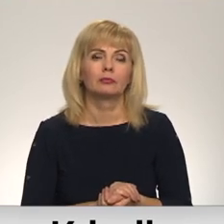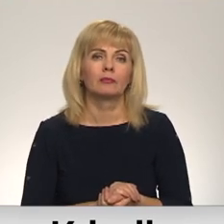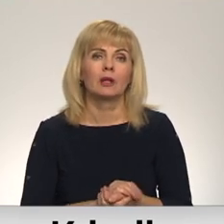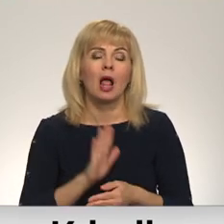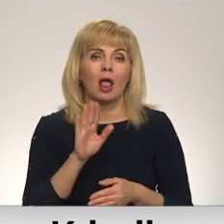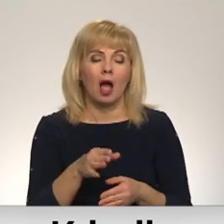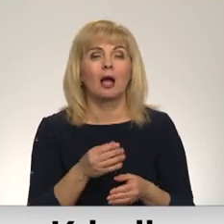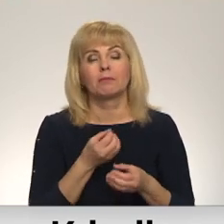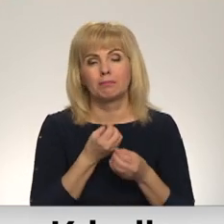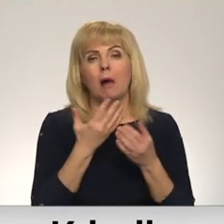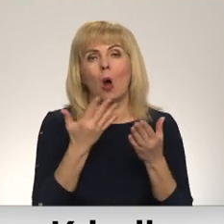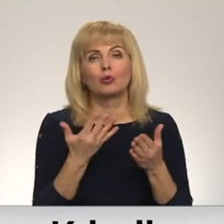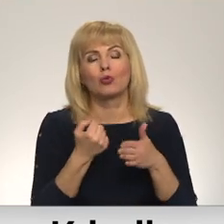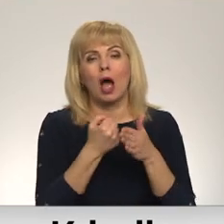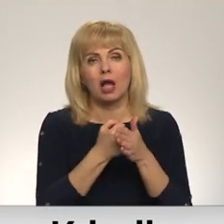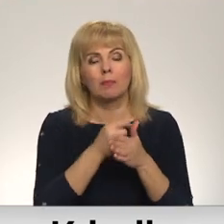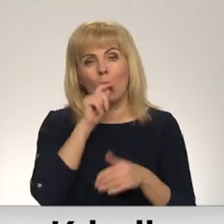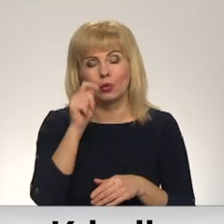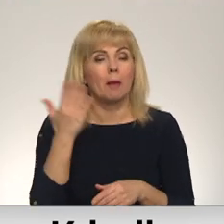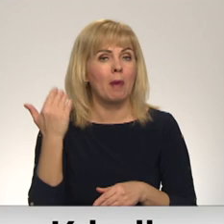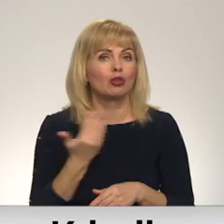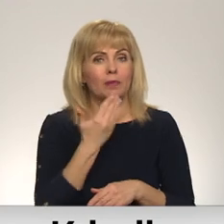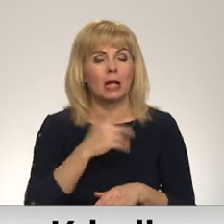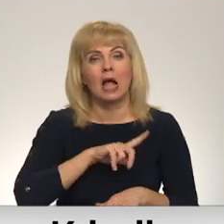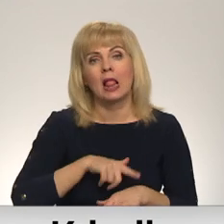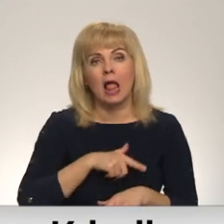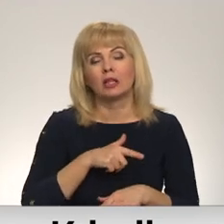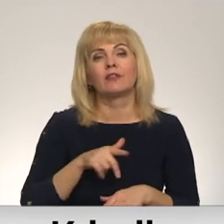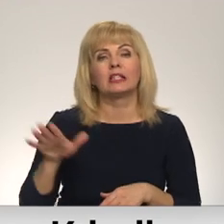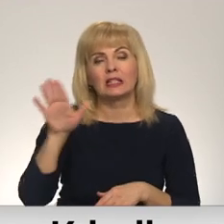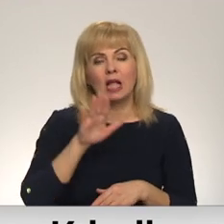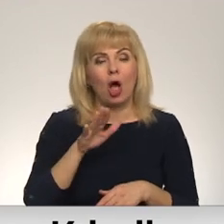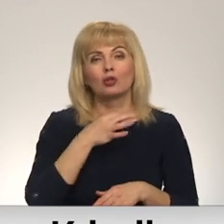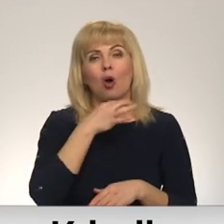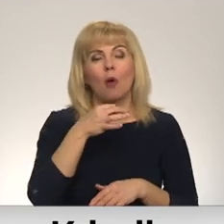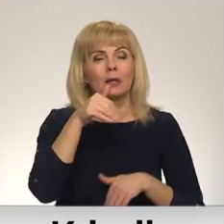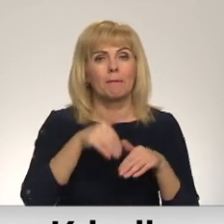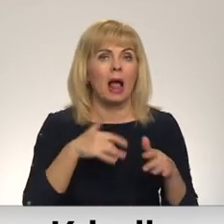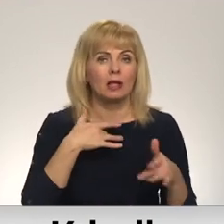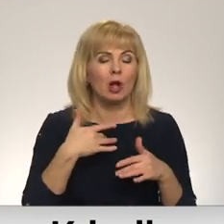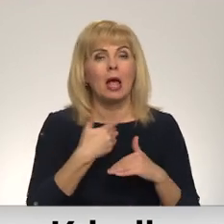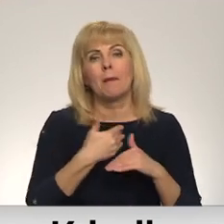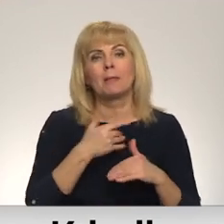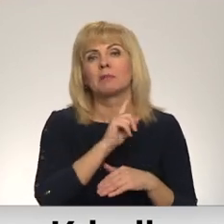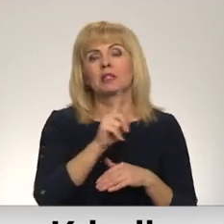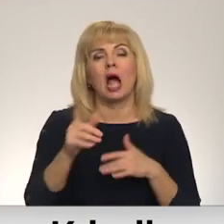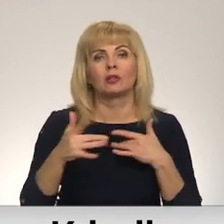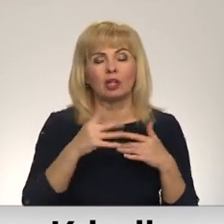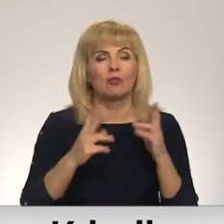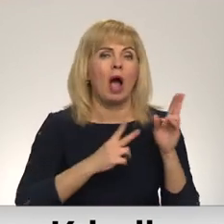Lai paustu atbalstu Ukraiņiem, no pagājušās piekdienas Latvijas Nacionālās operas un baleta teātrs pirms katras izrādes